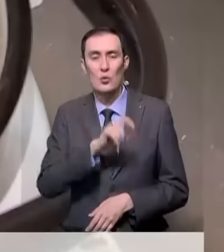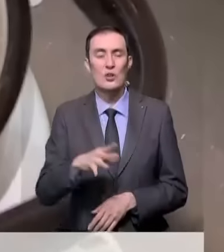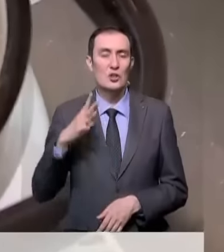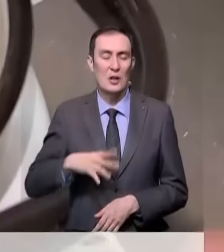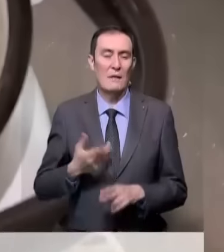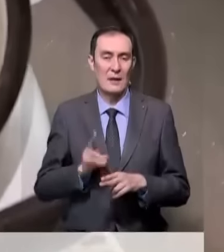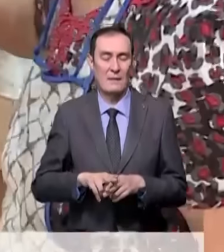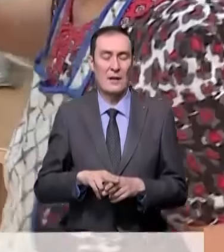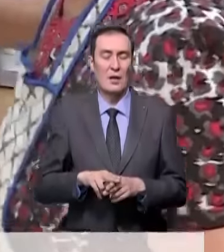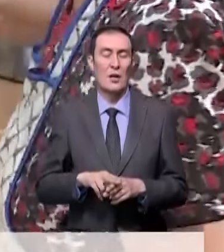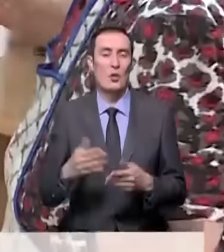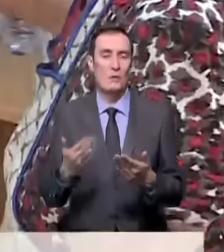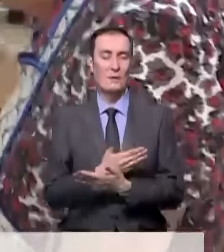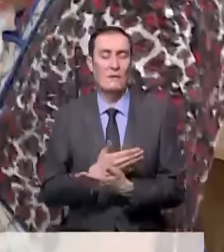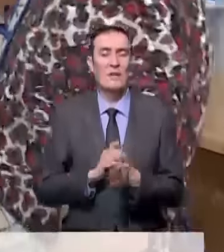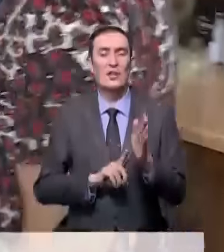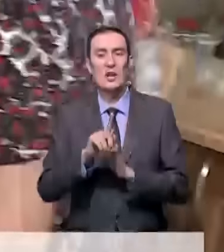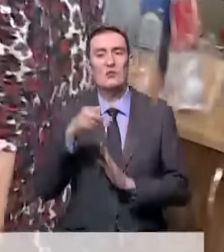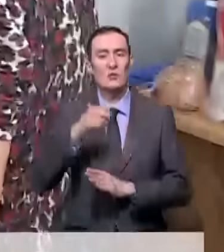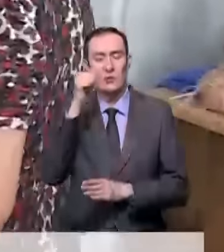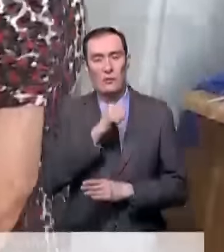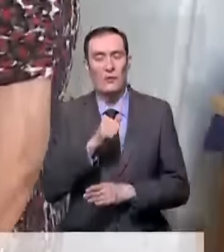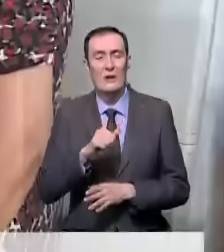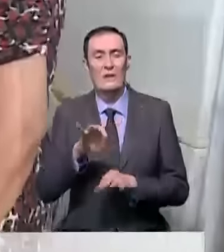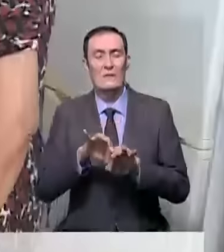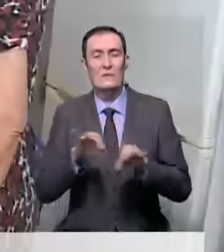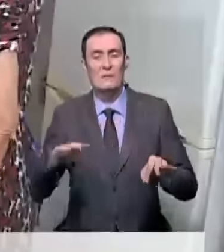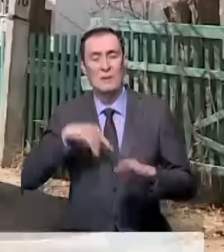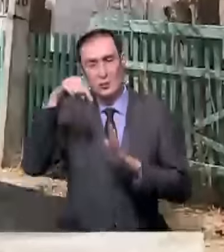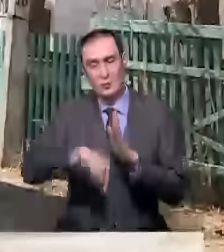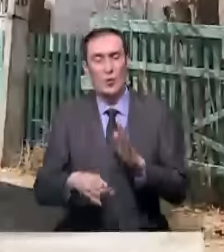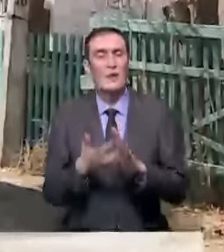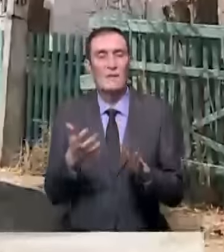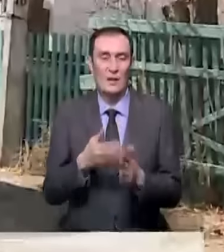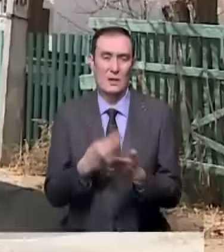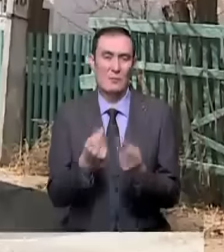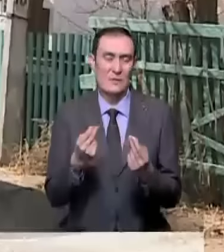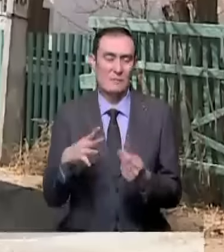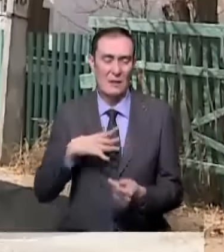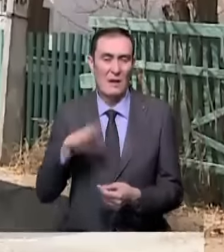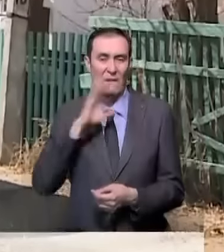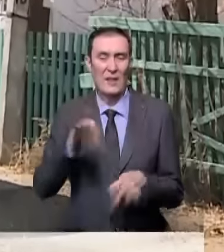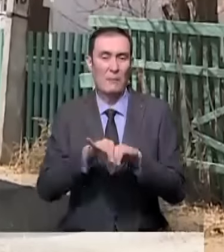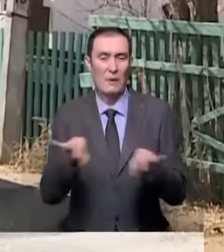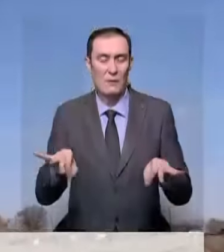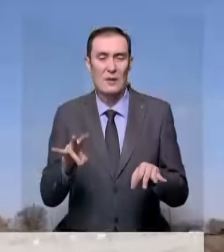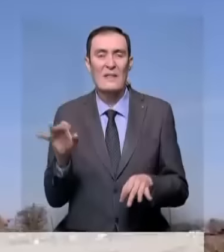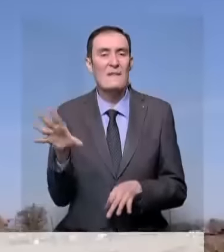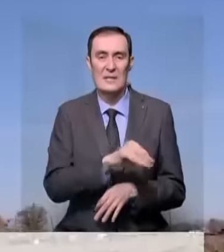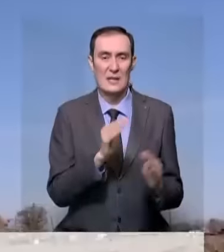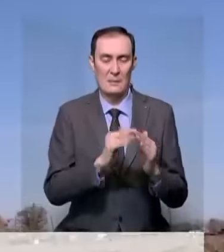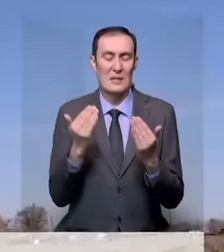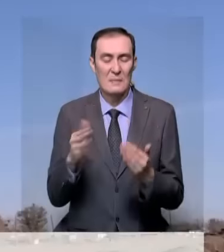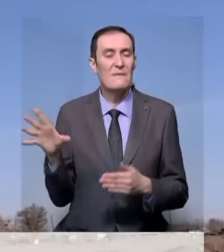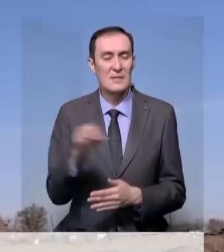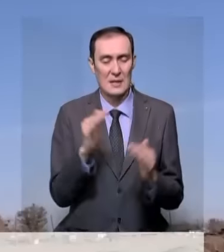ожидании этого события. В начале нулевых годов воду в село поднимали из скважины, но из-за нехватки бюджетных средств водопровод провели не ко всем домам. Теперь